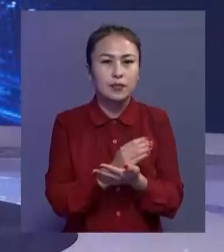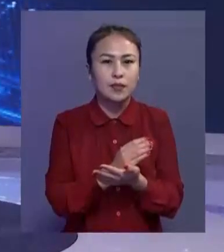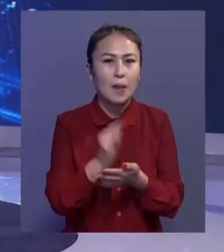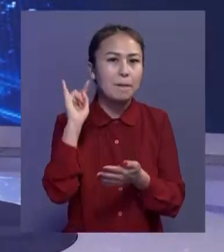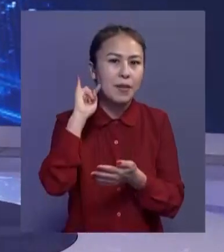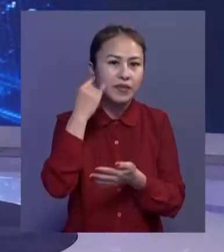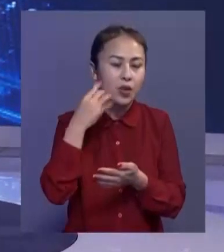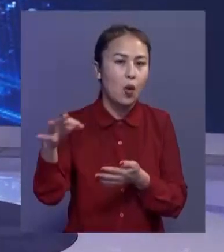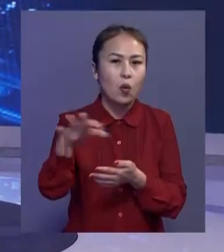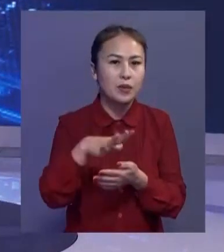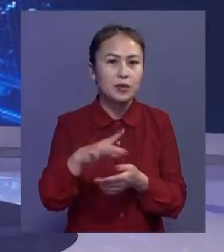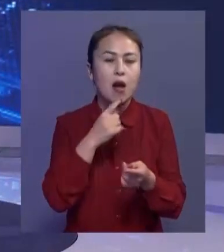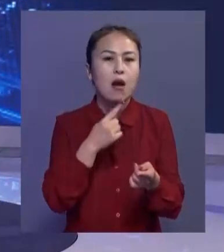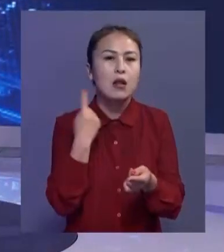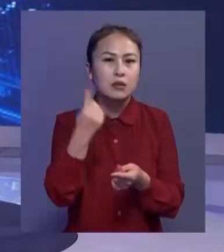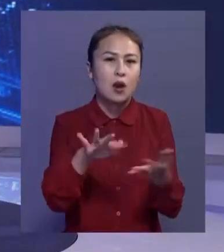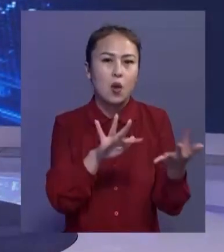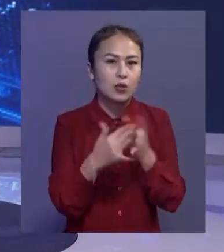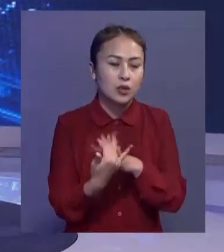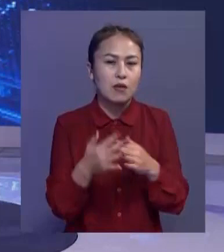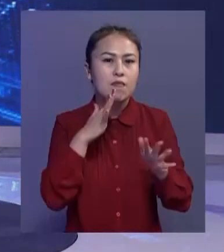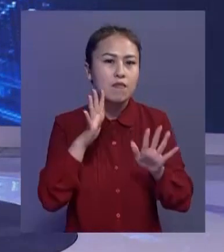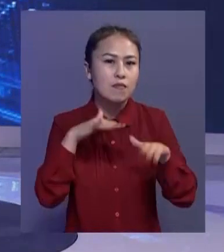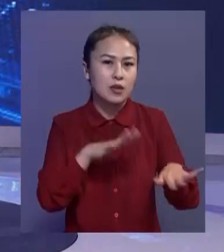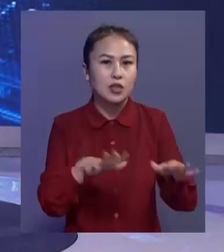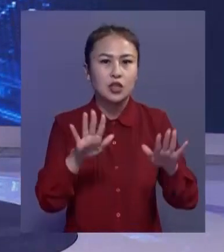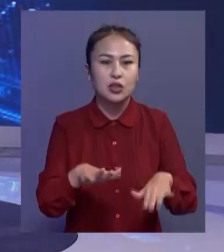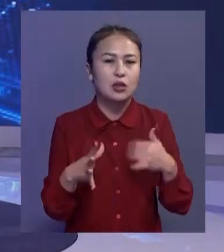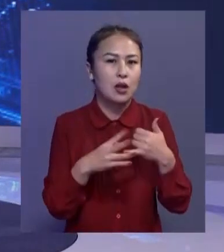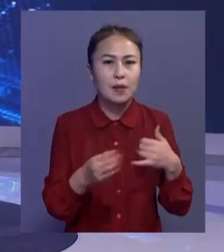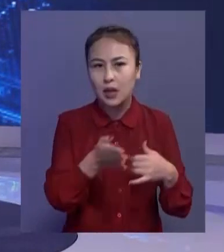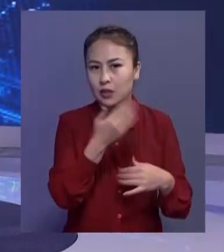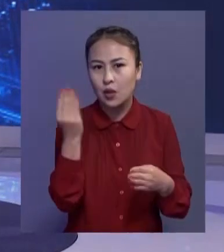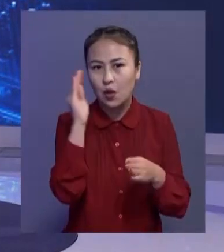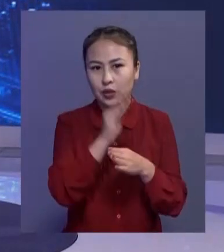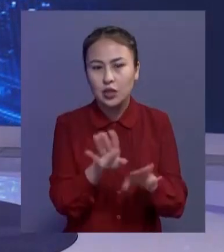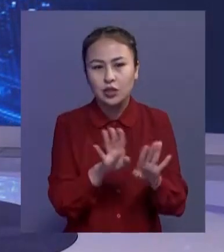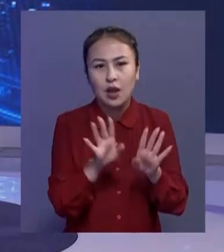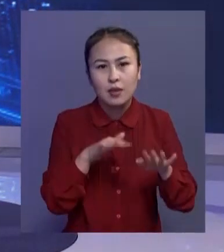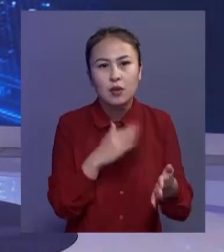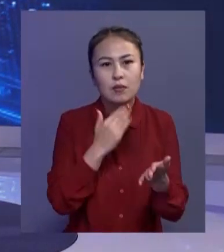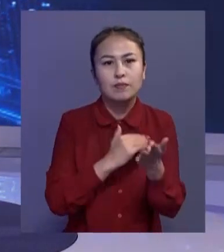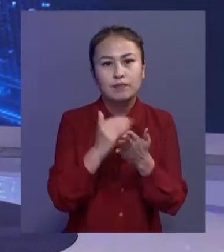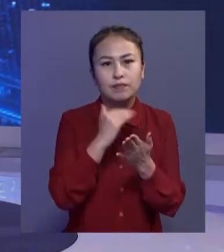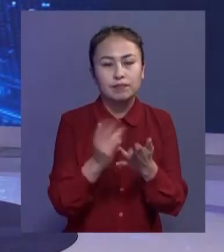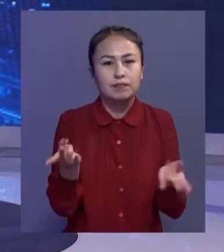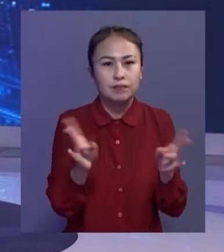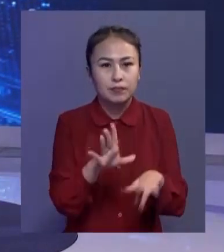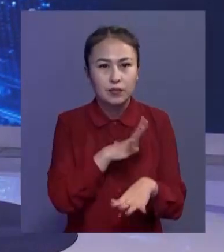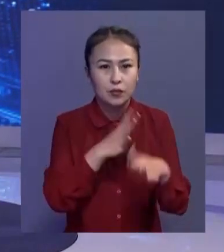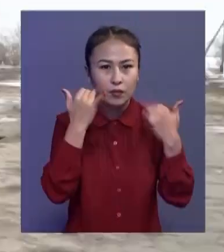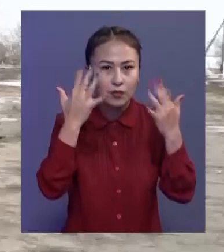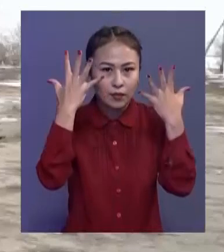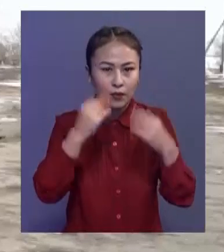Ал Павлодар облысының алыс ауылдарында мал жаятын жер қалмапты. Астық салатын аудандарда жайылым көлемі қысқарып кеткен, бүгінгі таңда